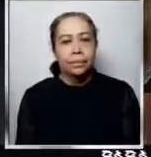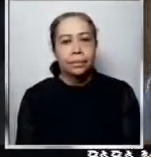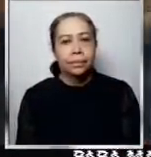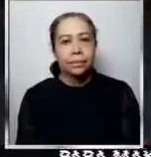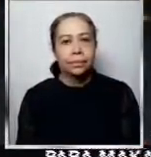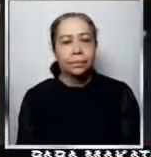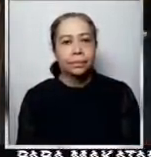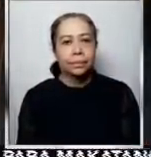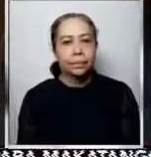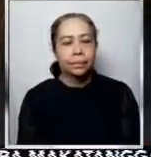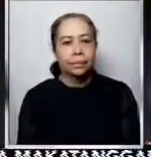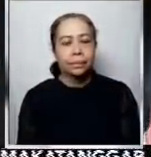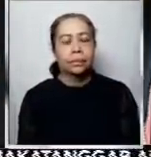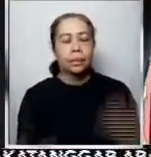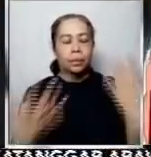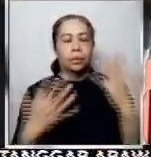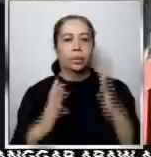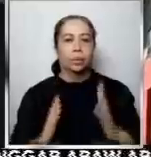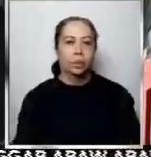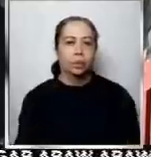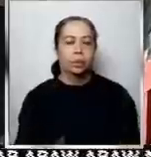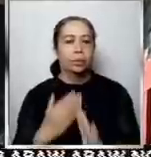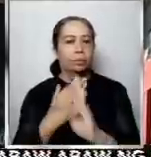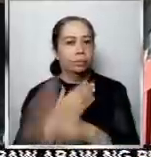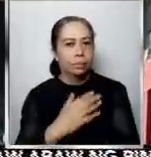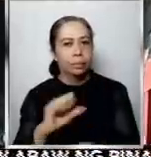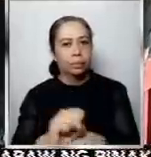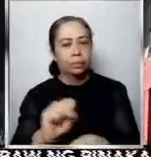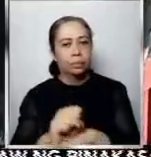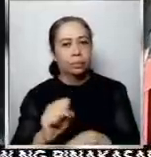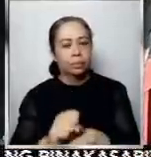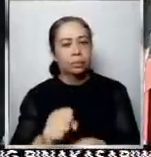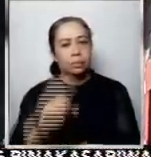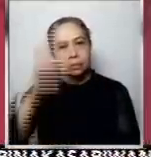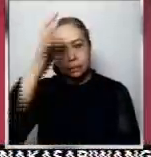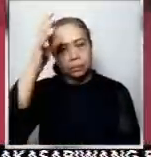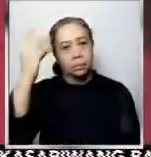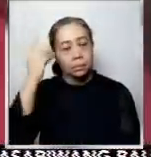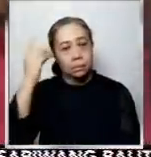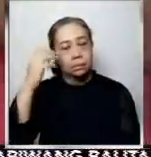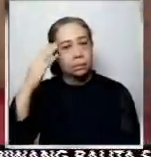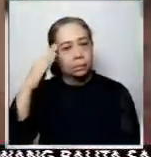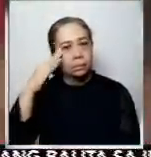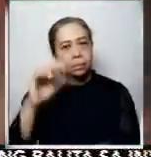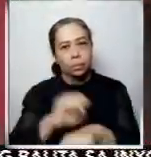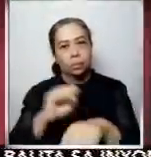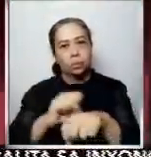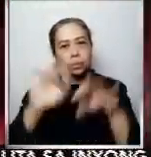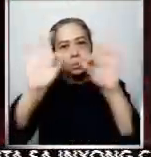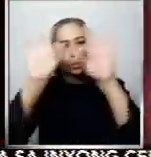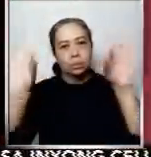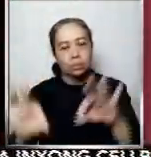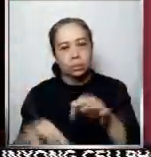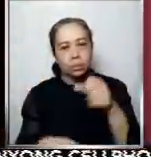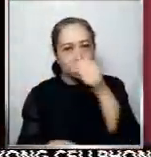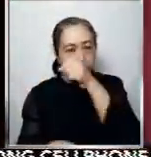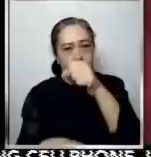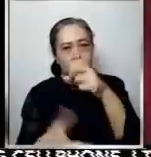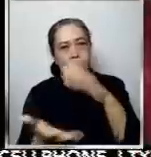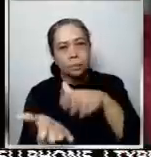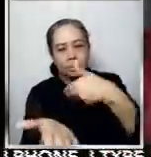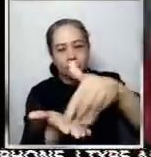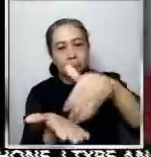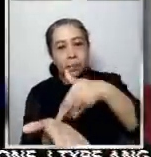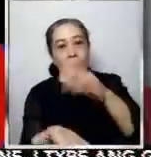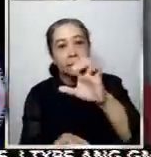Sa wakas, makakapasok na ulit si Inday Berdo sa pinagtatrabahuhang pabrika ng solvent cement para sa PVC pipes sa